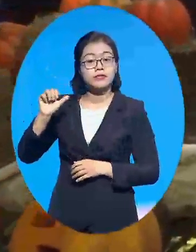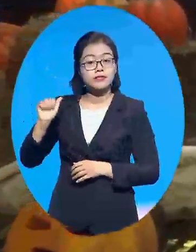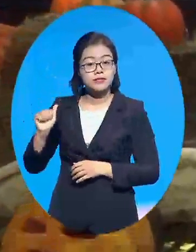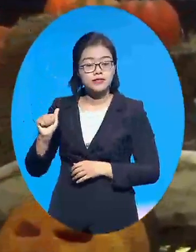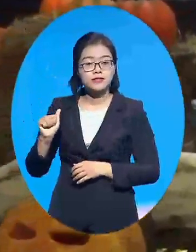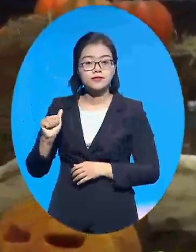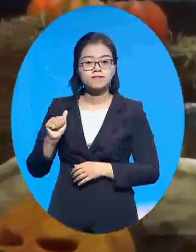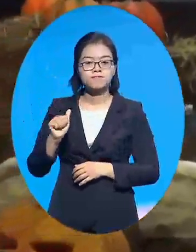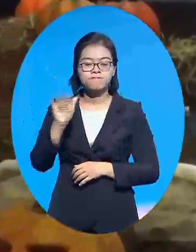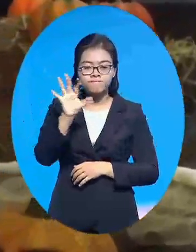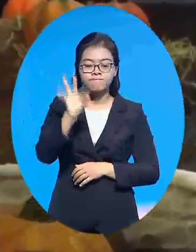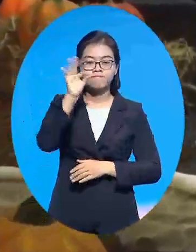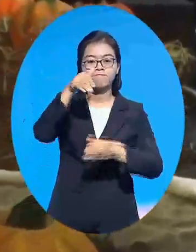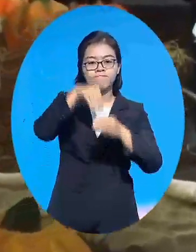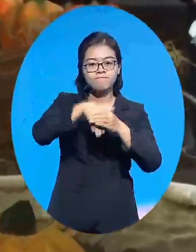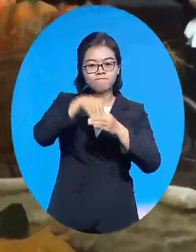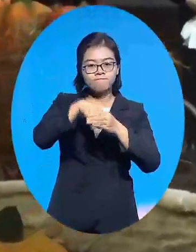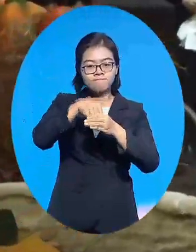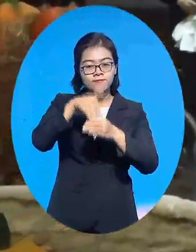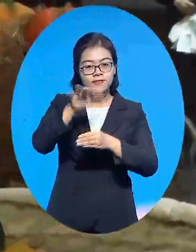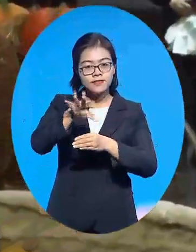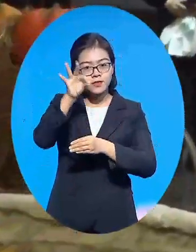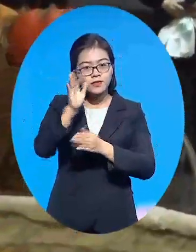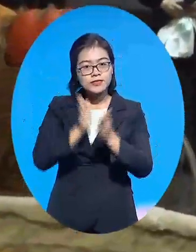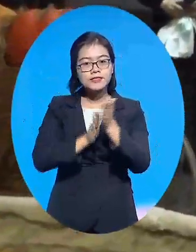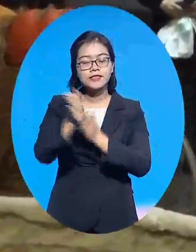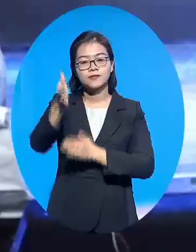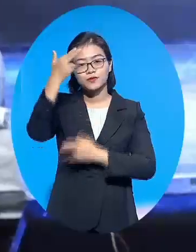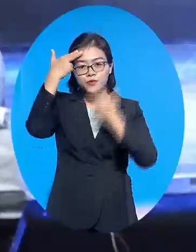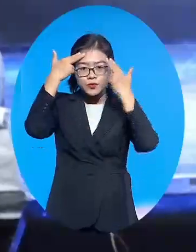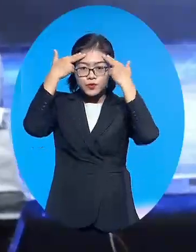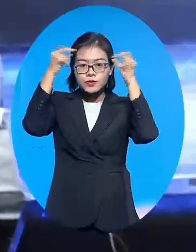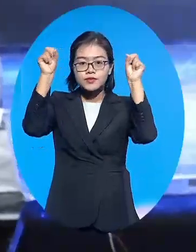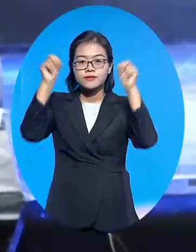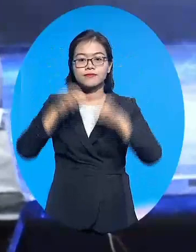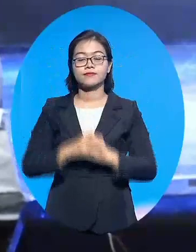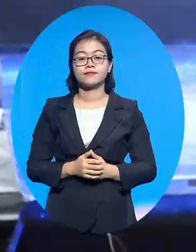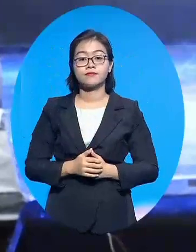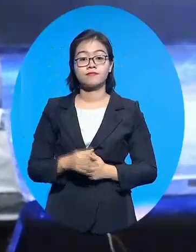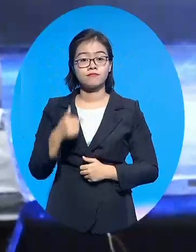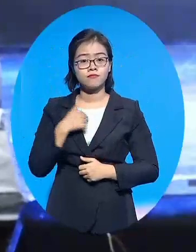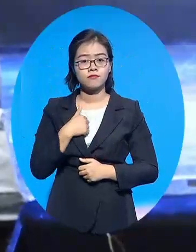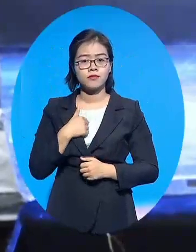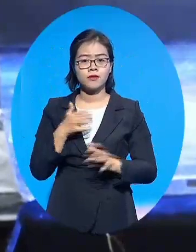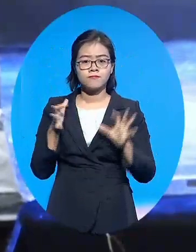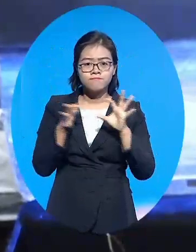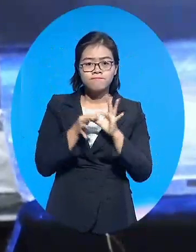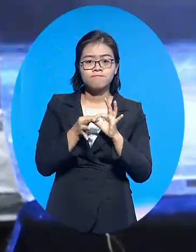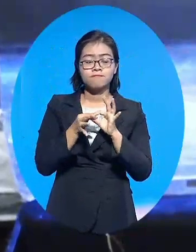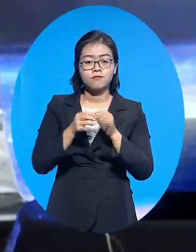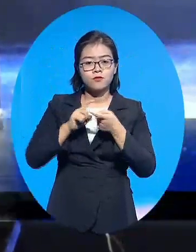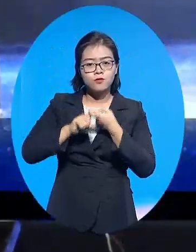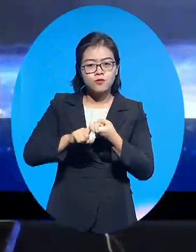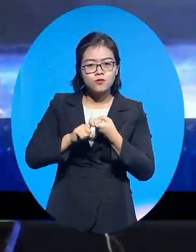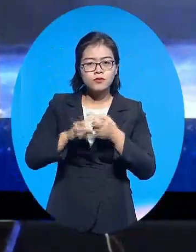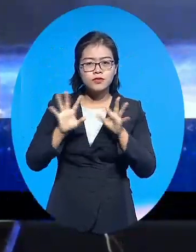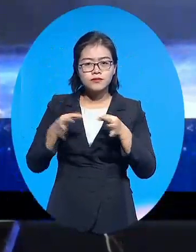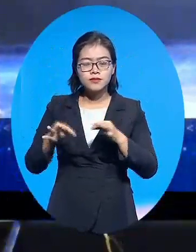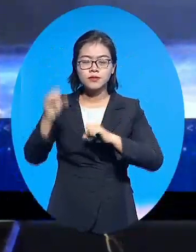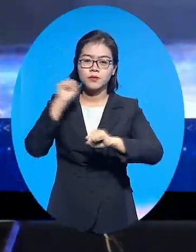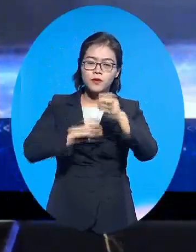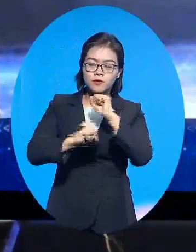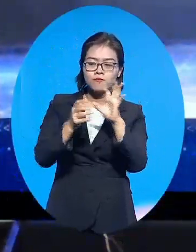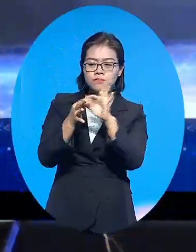food được tín nhiệm Tiếp tục giữ vị trí chủ tịch điều hành Chúng tôi đã gắn kết và luôn luôn thích nghi thông qua những hoạt động kết nối